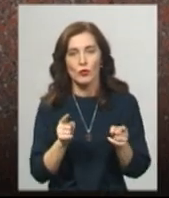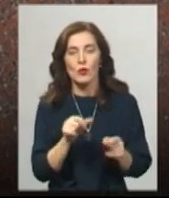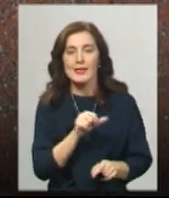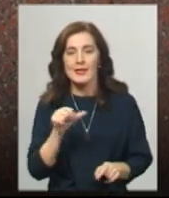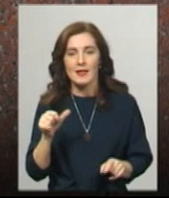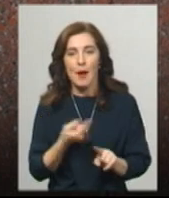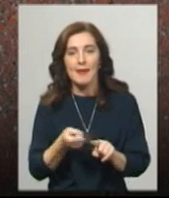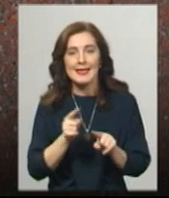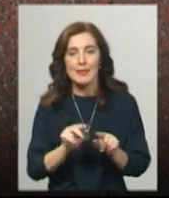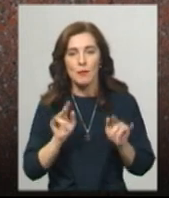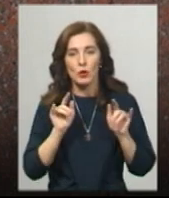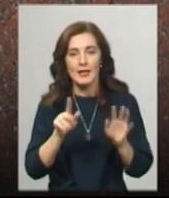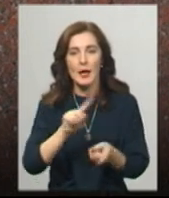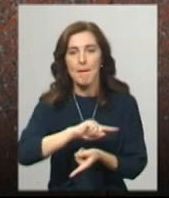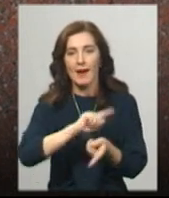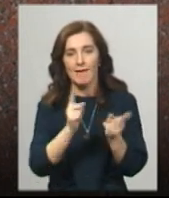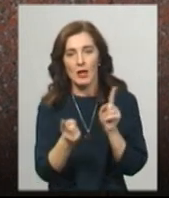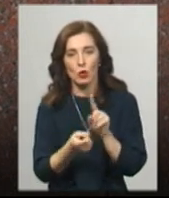ці події перевернули